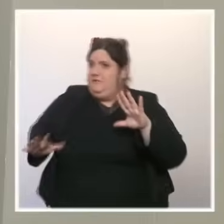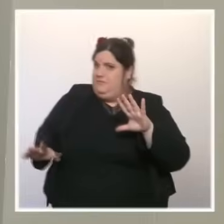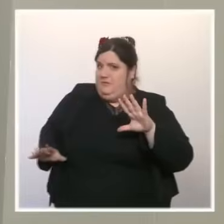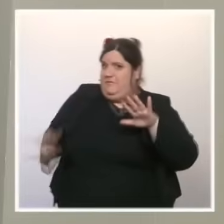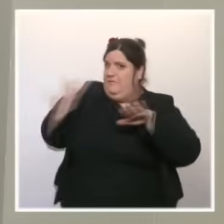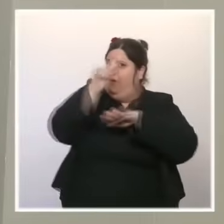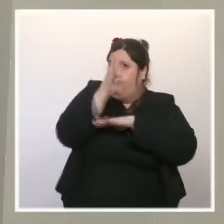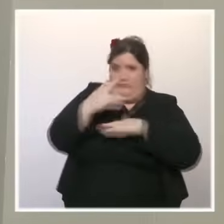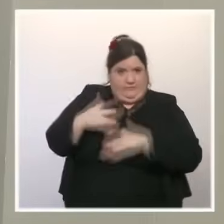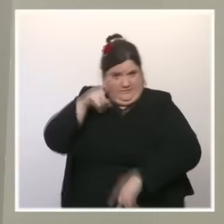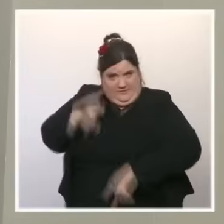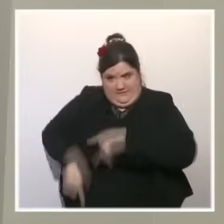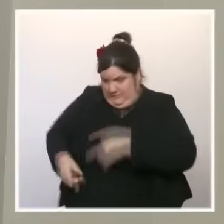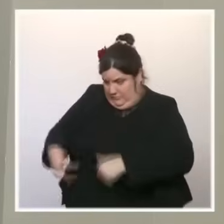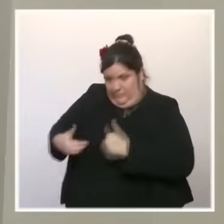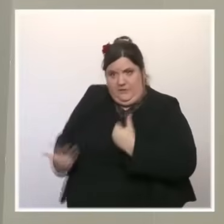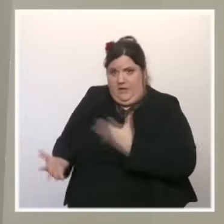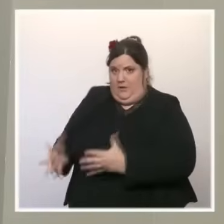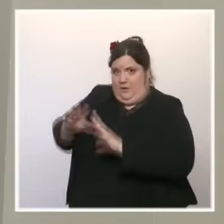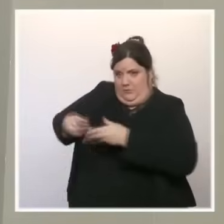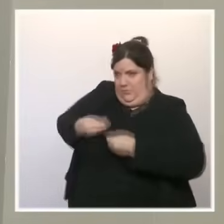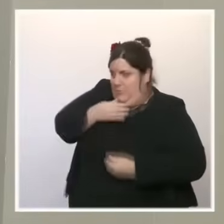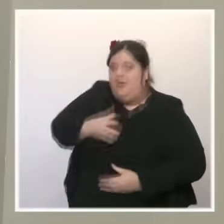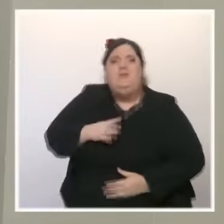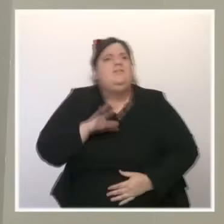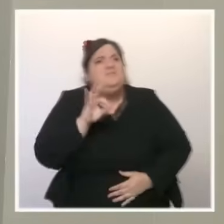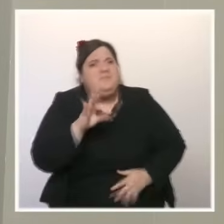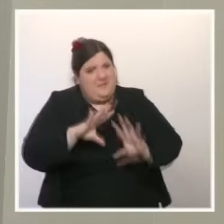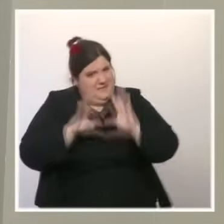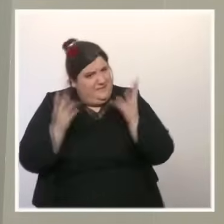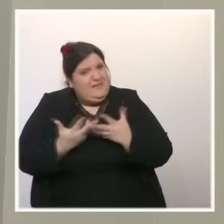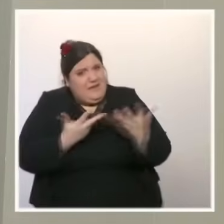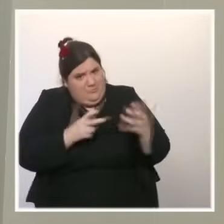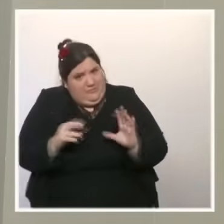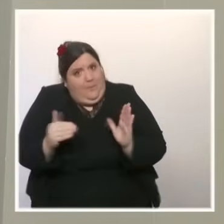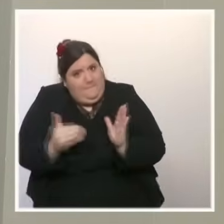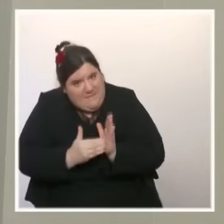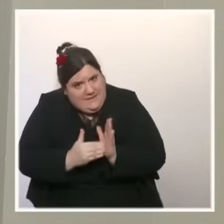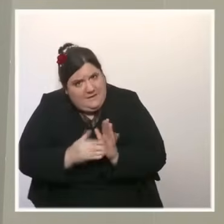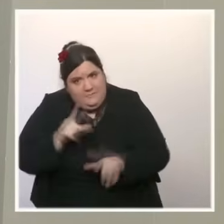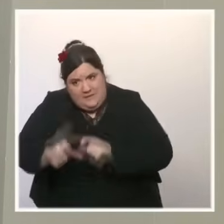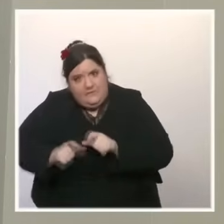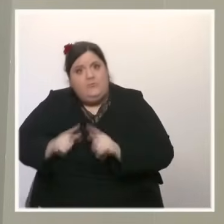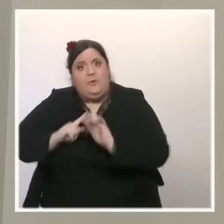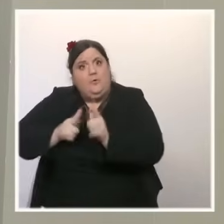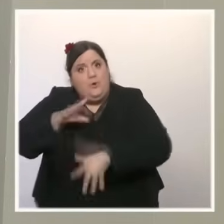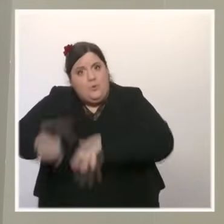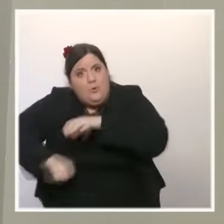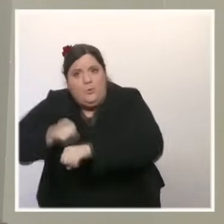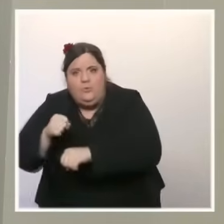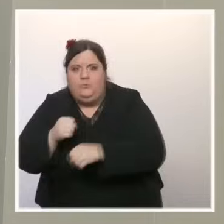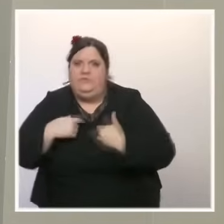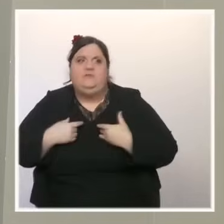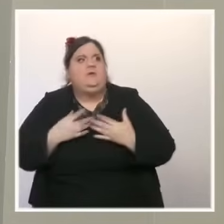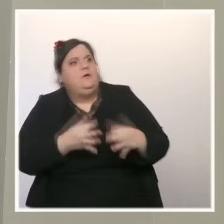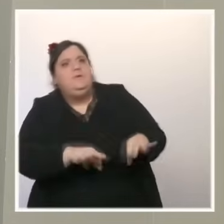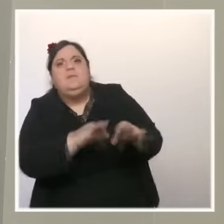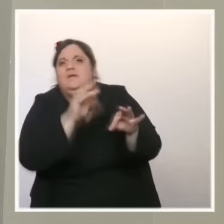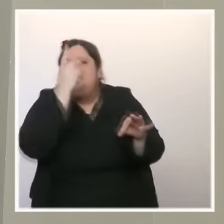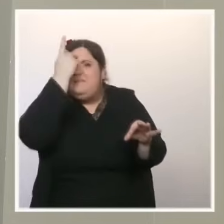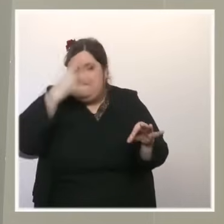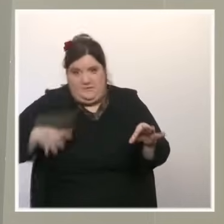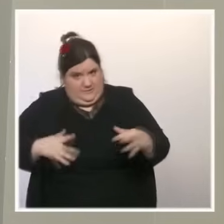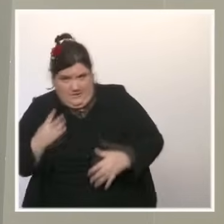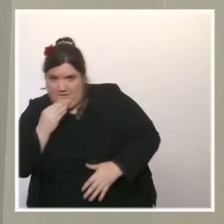il y a 800 000 colons en Israël, dans les territoires palestiniens. 28, c'est vraiment pas beaucoup, sauf votre respect.